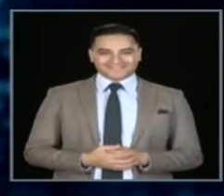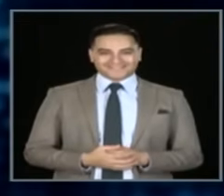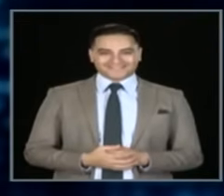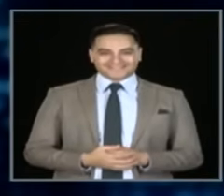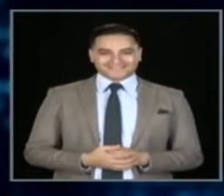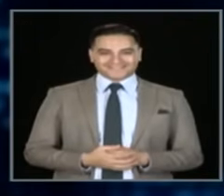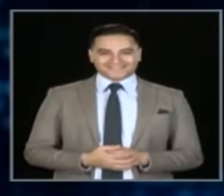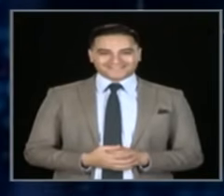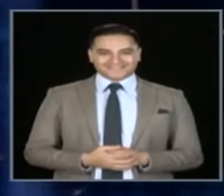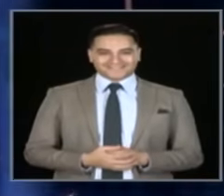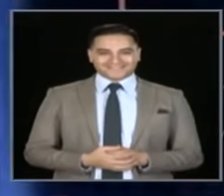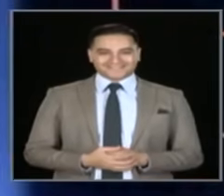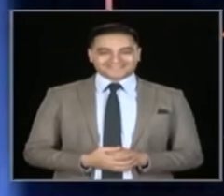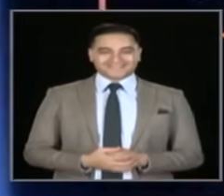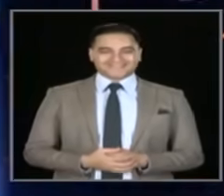سؤال السرعه.